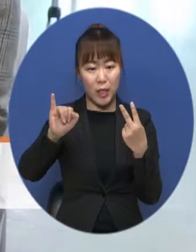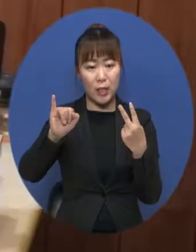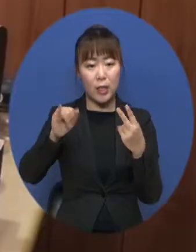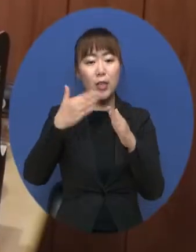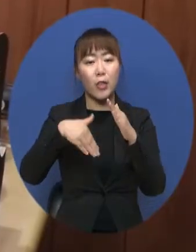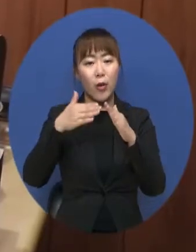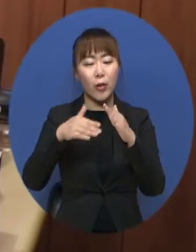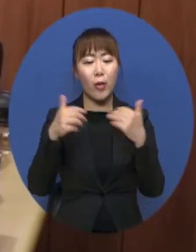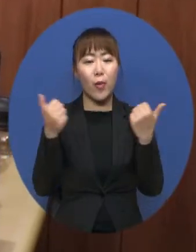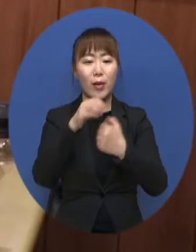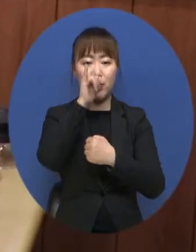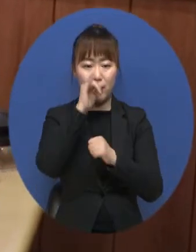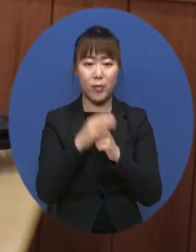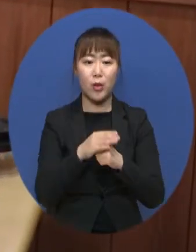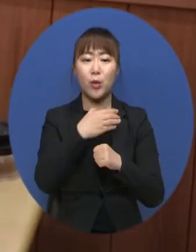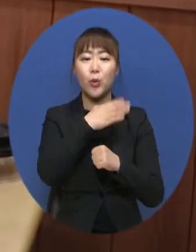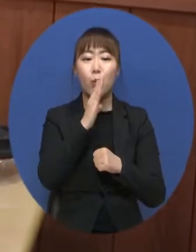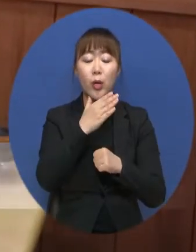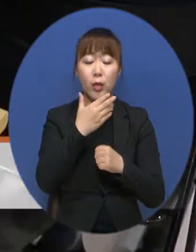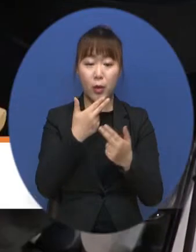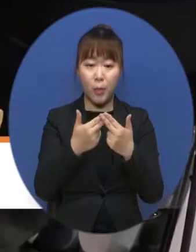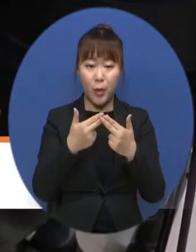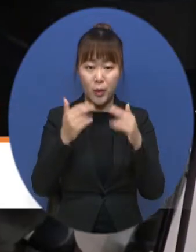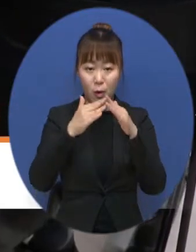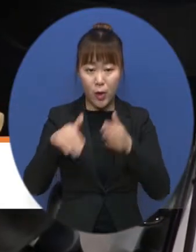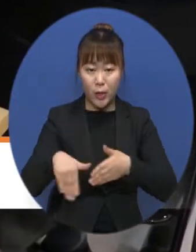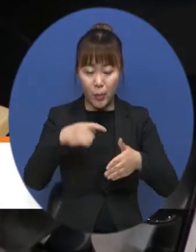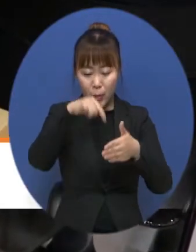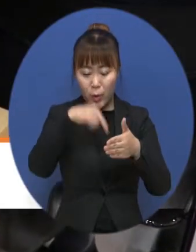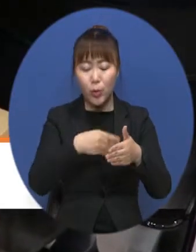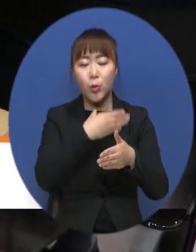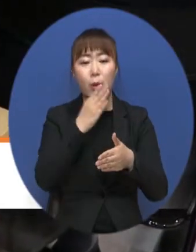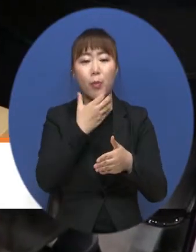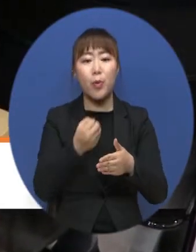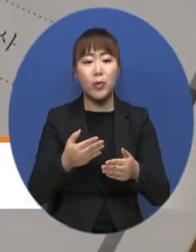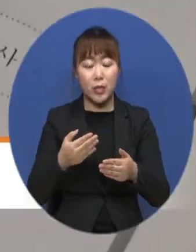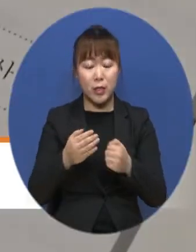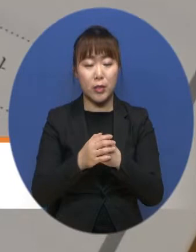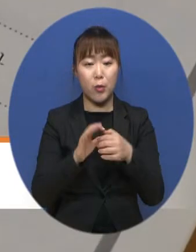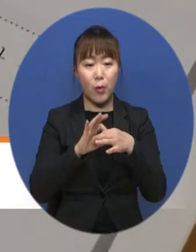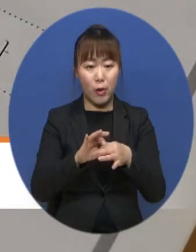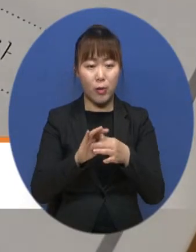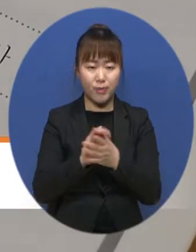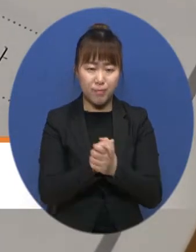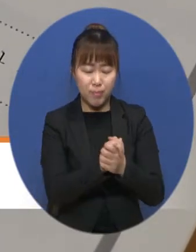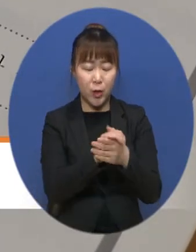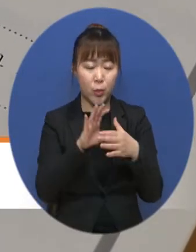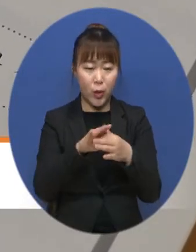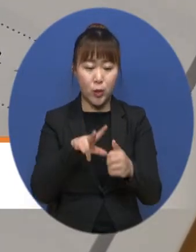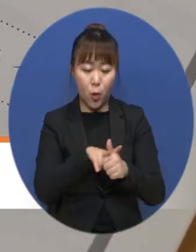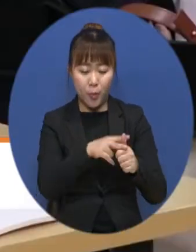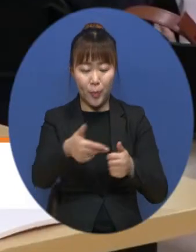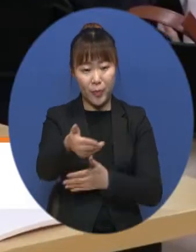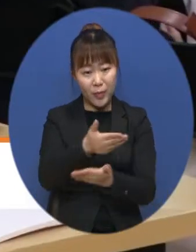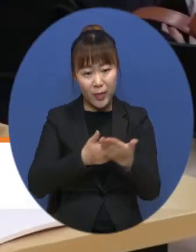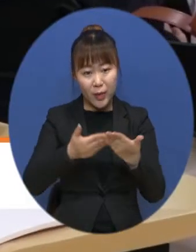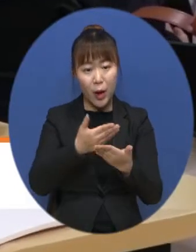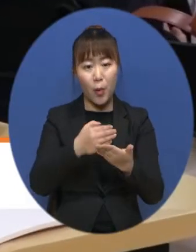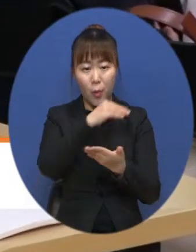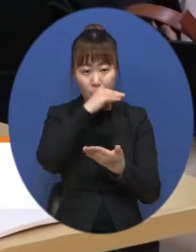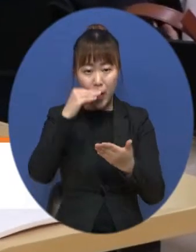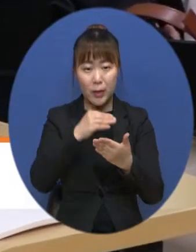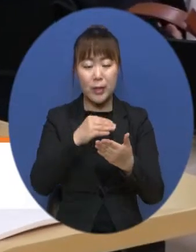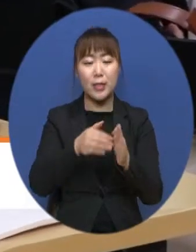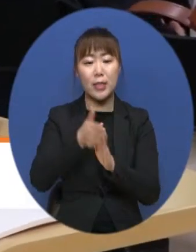가졌습니다. 전남 노인협회는 전라남도 내 노인복지시설 간의 친목과 유대를 통해 정보를 공유하고 합리적인